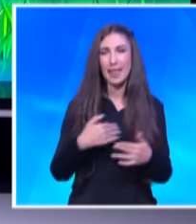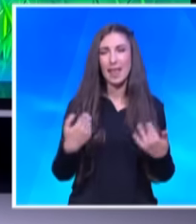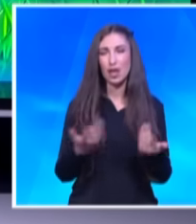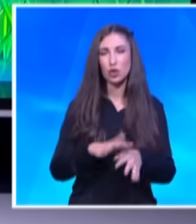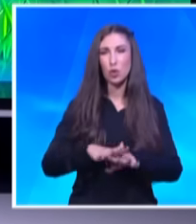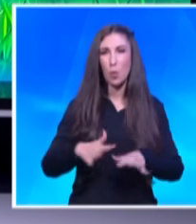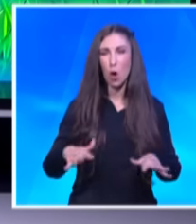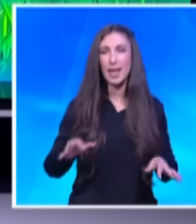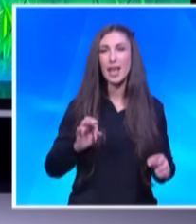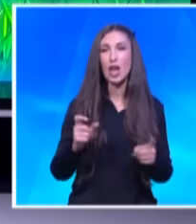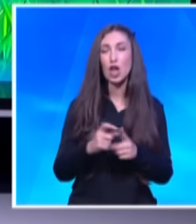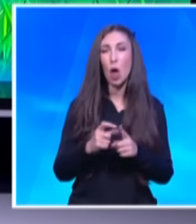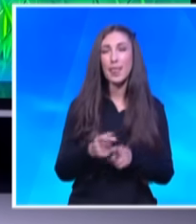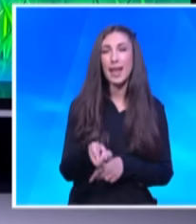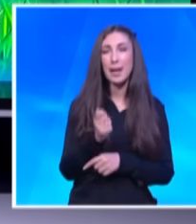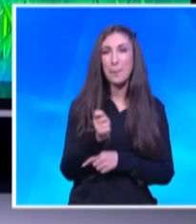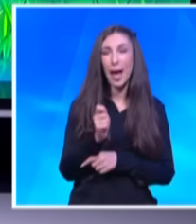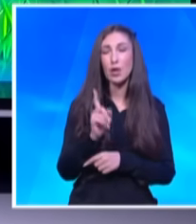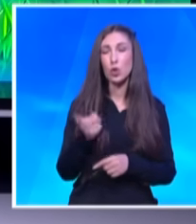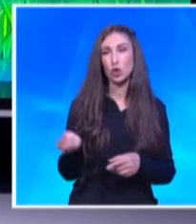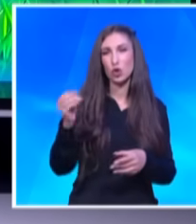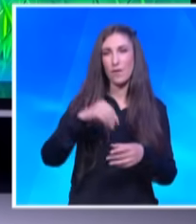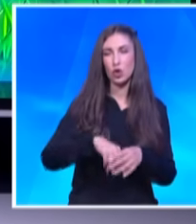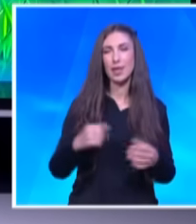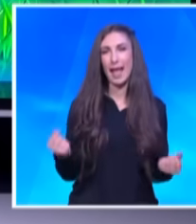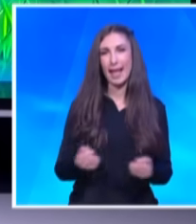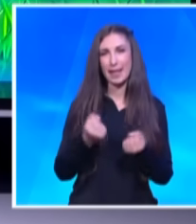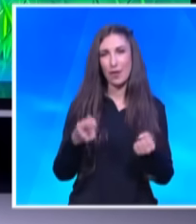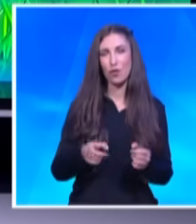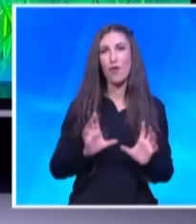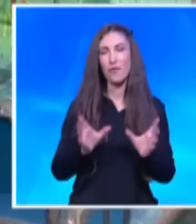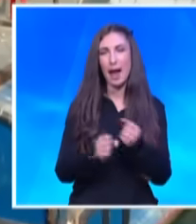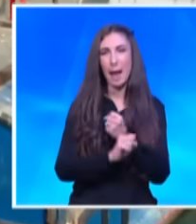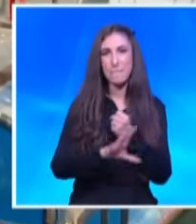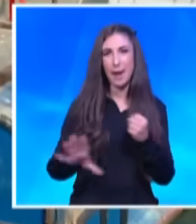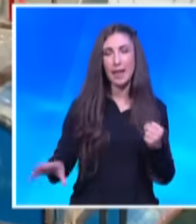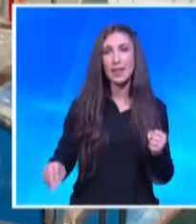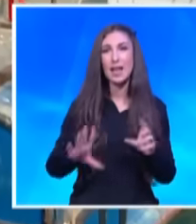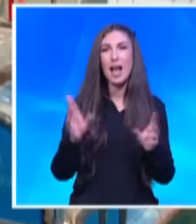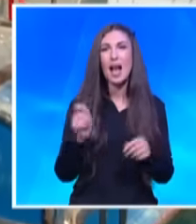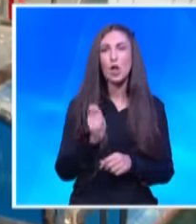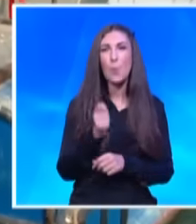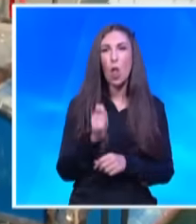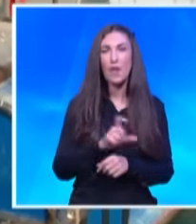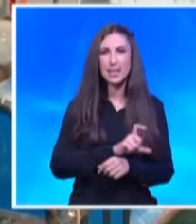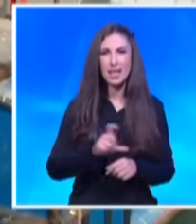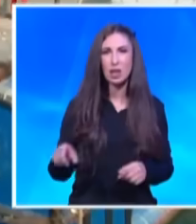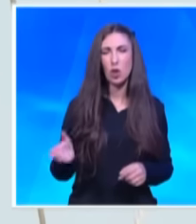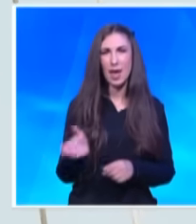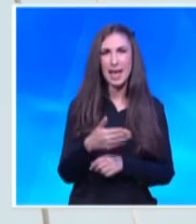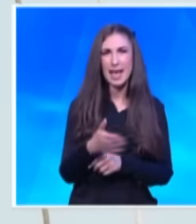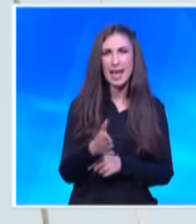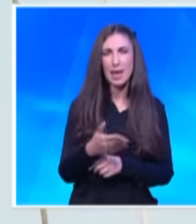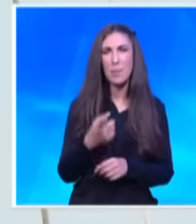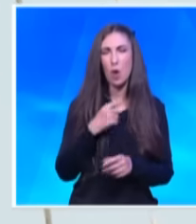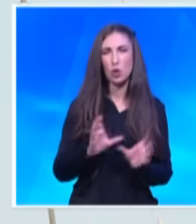и родни рибари, които ще се включат активно в кампанията. През целия риболовен сезон, освен риба, рибарите